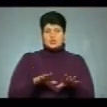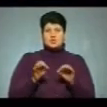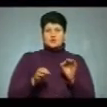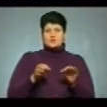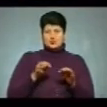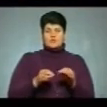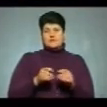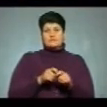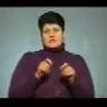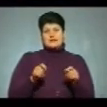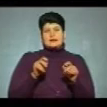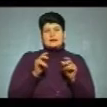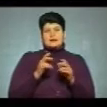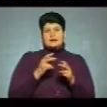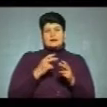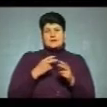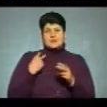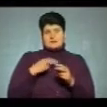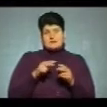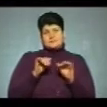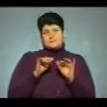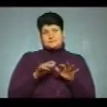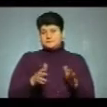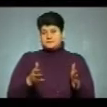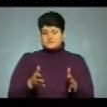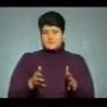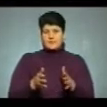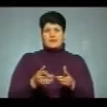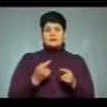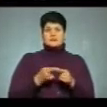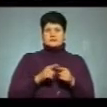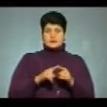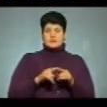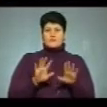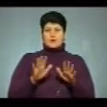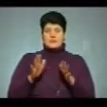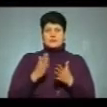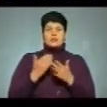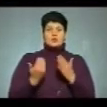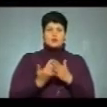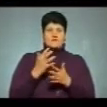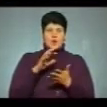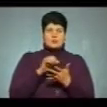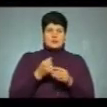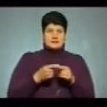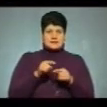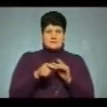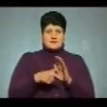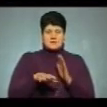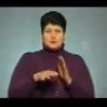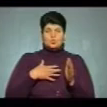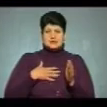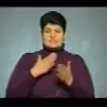провадження на звільнення цього приміщення. Можемо сказати, що на даний момент є новий орендар на це приміщення. У нас є